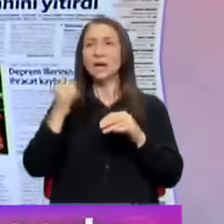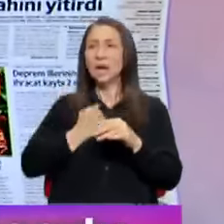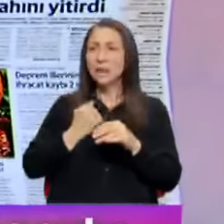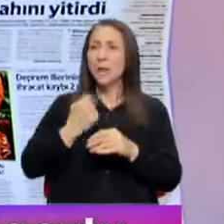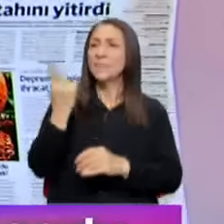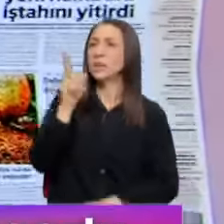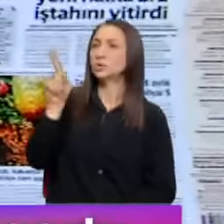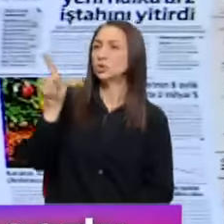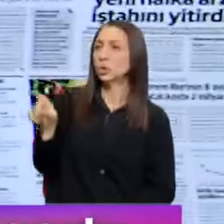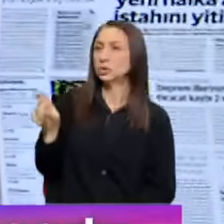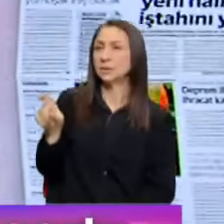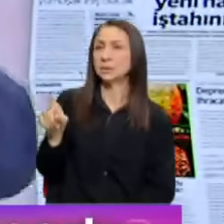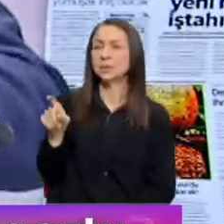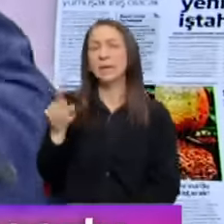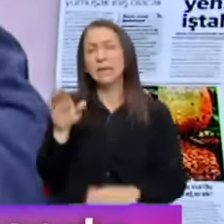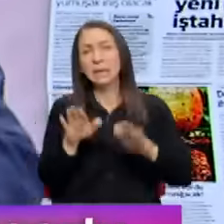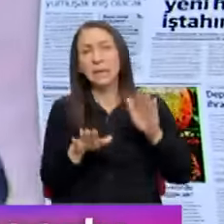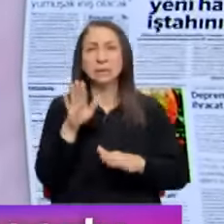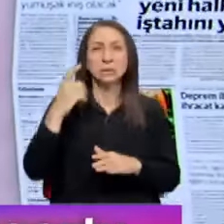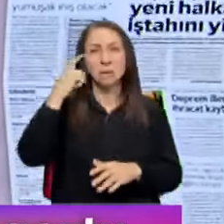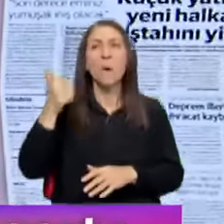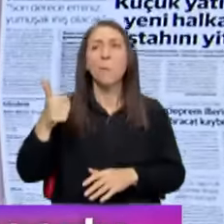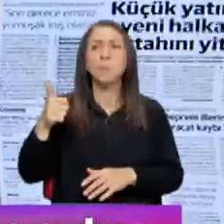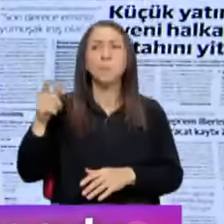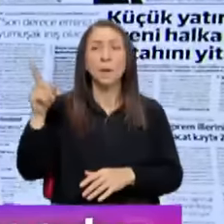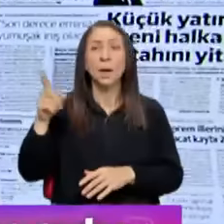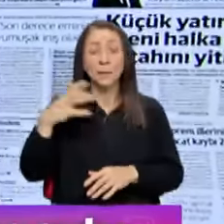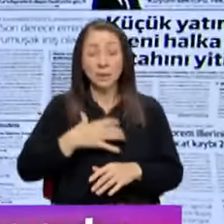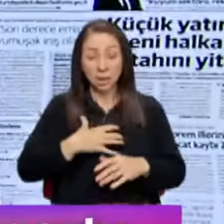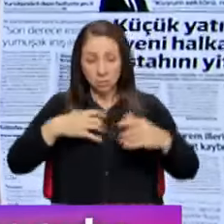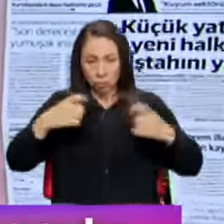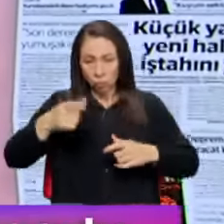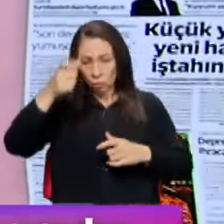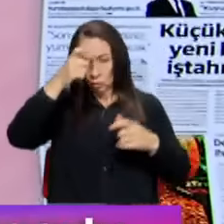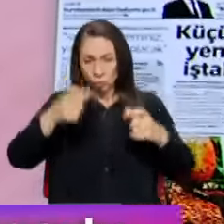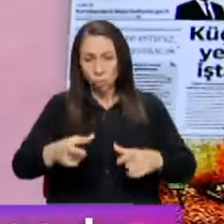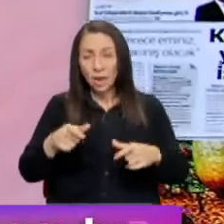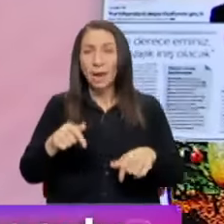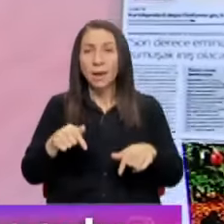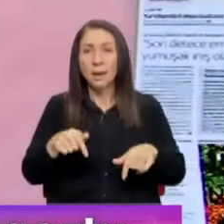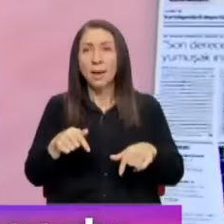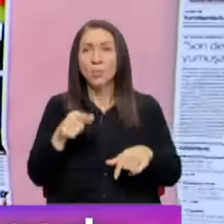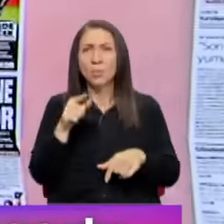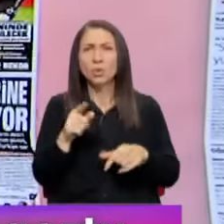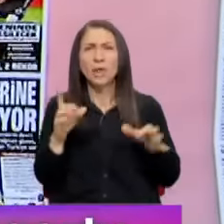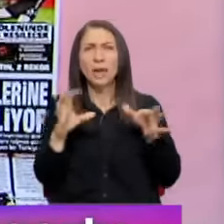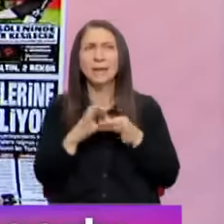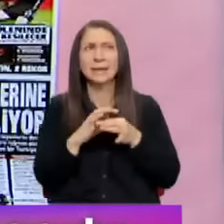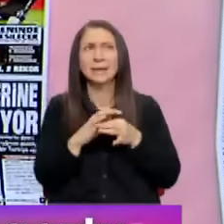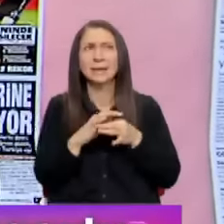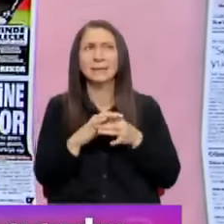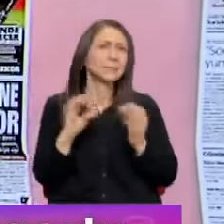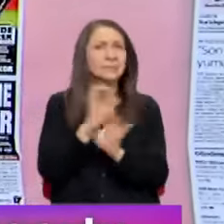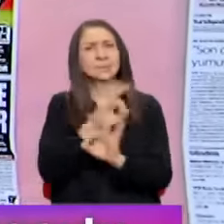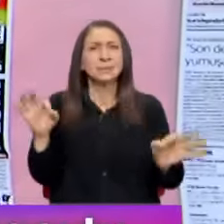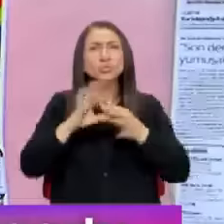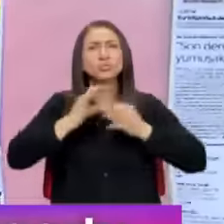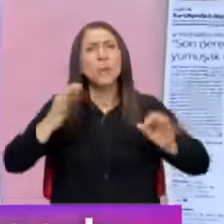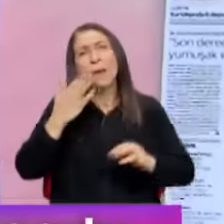birine sorsaydınız yaklaşık tahminlerde bulunabilirdi, ama kendi ülkemizde, memleketimizde buna dair net